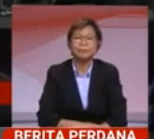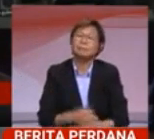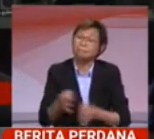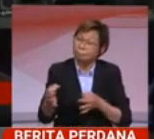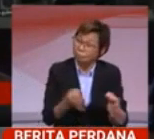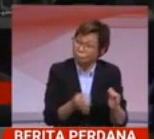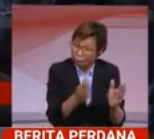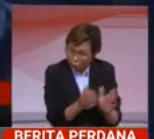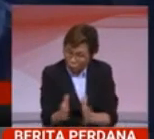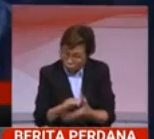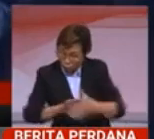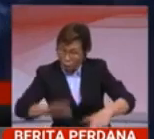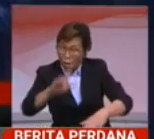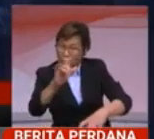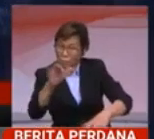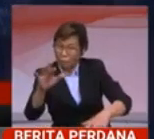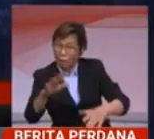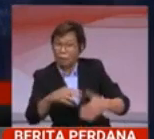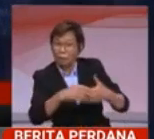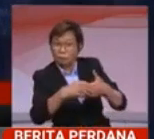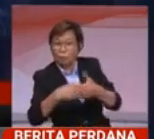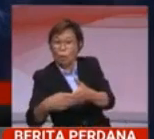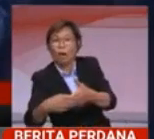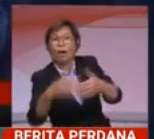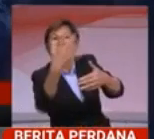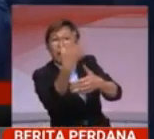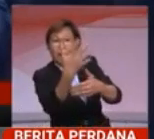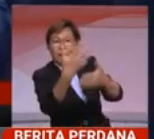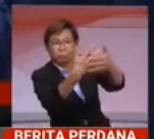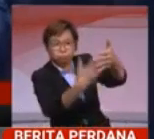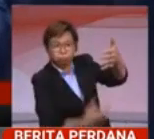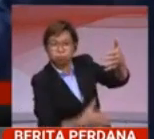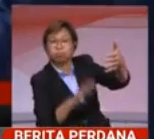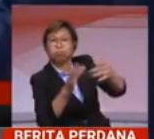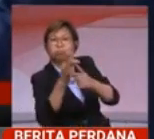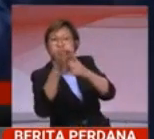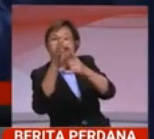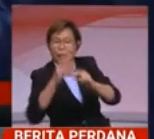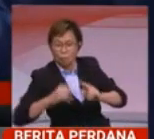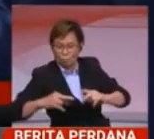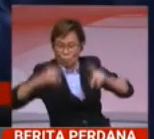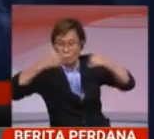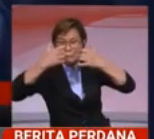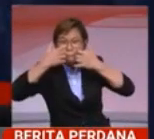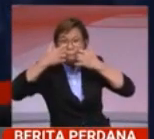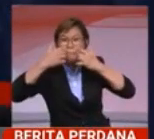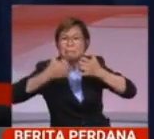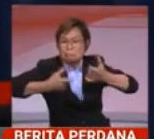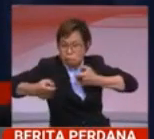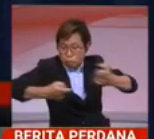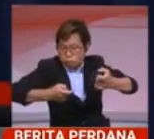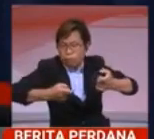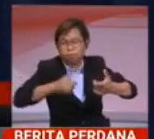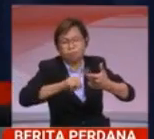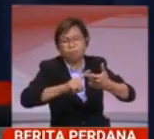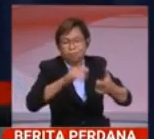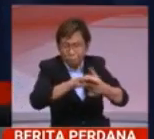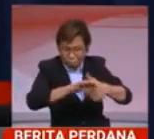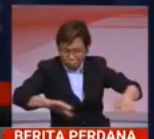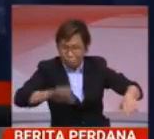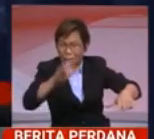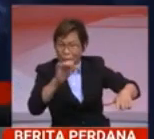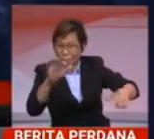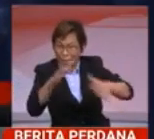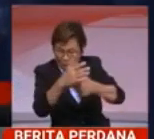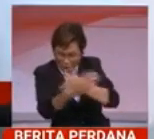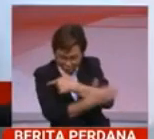strategi keselamatan siber ditunjangi 5 tonggak utama, mempertingkat keberkesanan pengurusan tadbir urus dan keselamatan